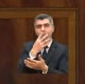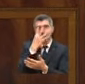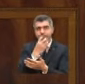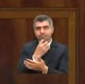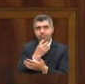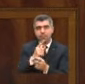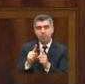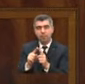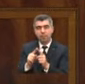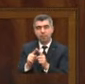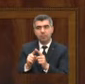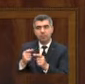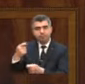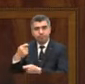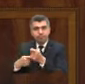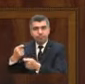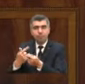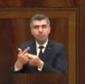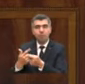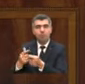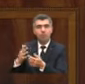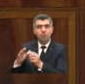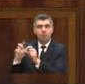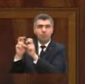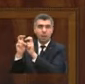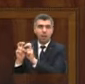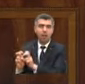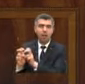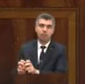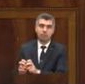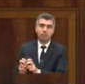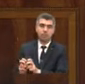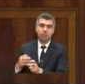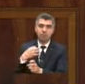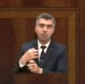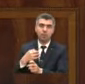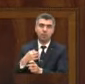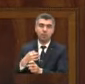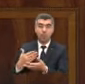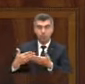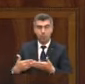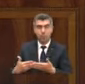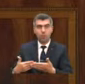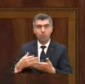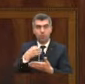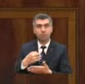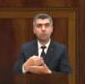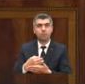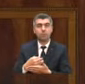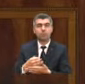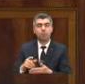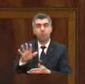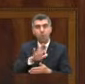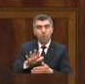على الاقتصاد، كلفتها باهظة على الاستثمار في الإنسان المغربي. اليوم خص تكون عندنا